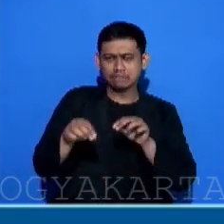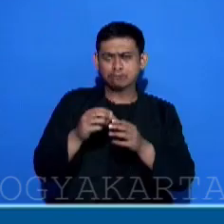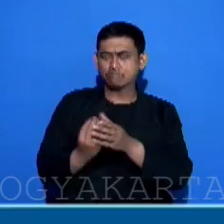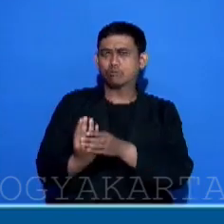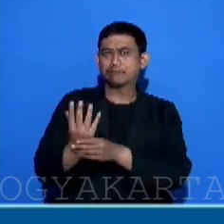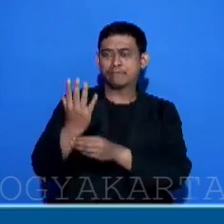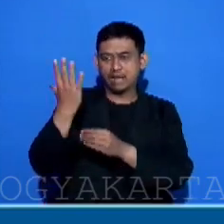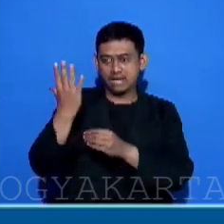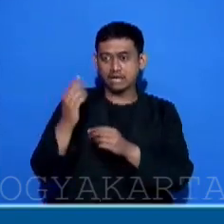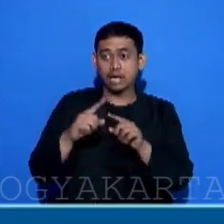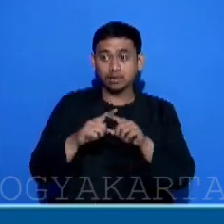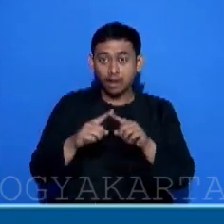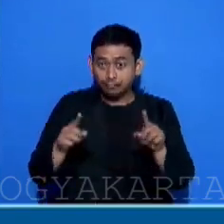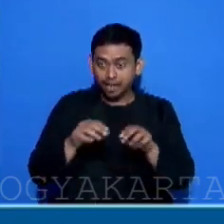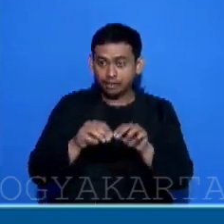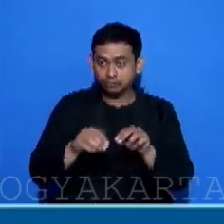nanemekawisananem